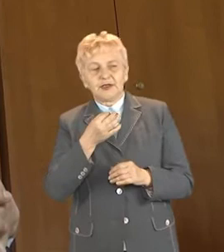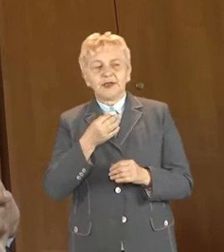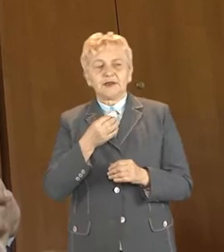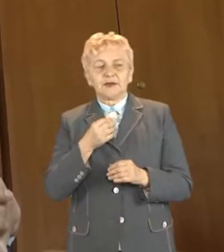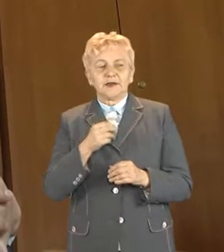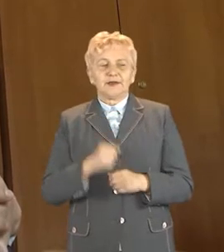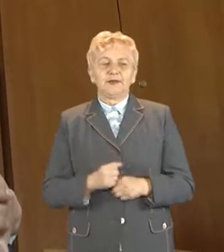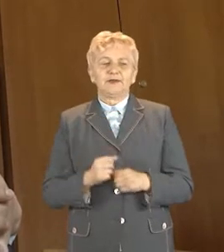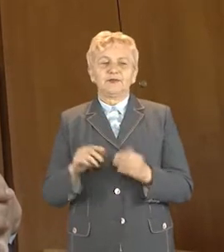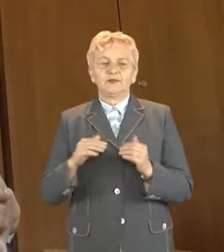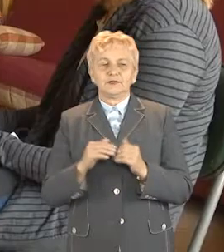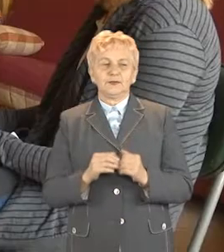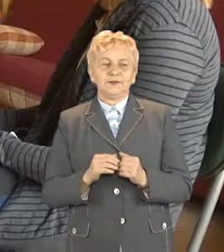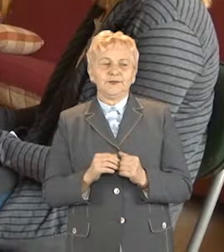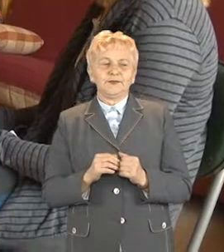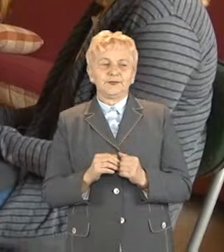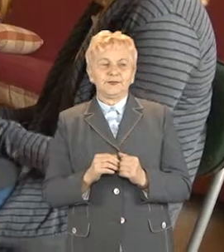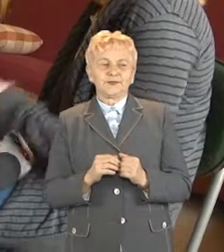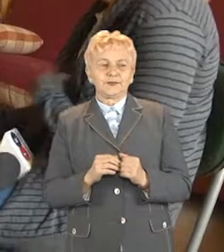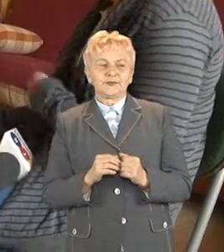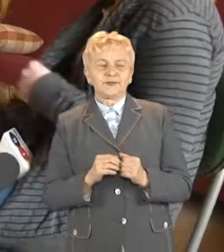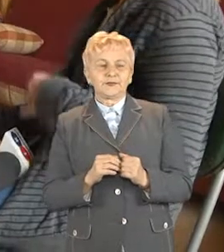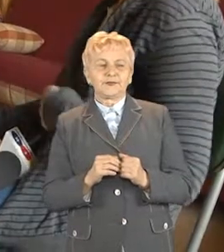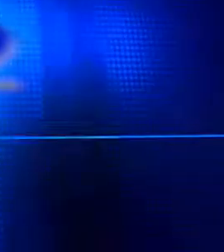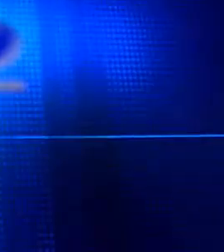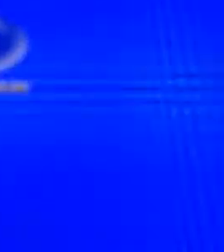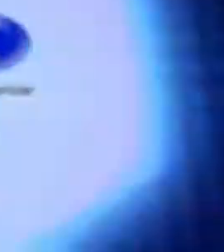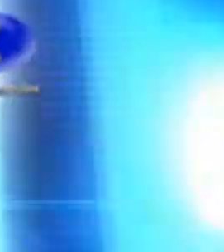695 933 584.